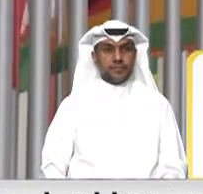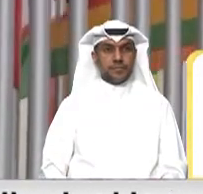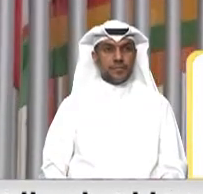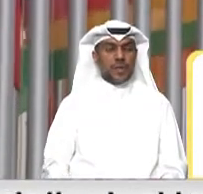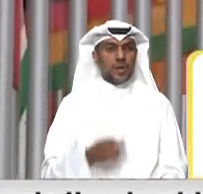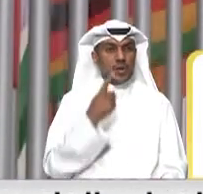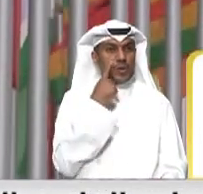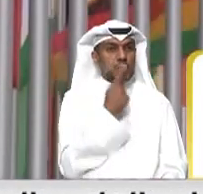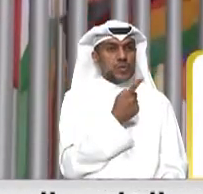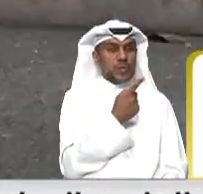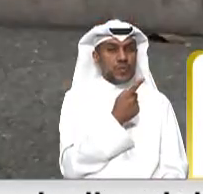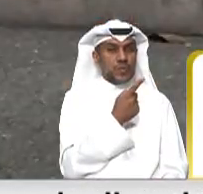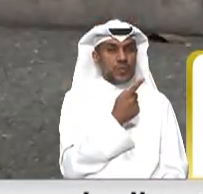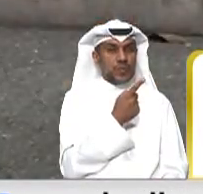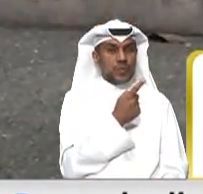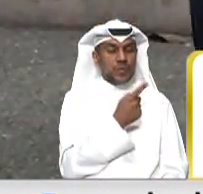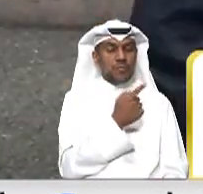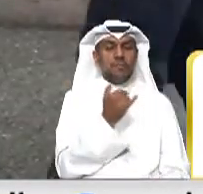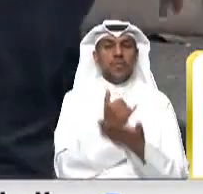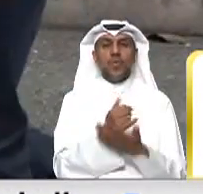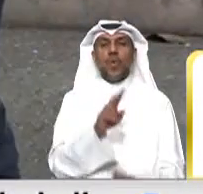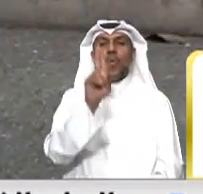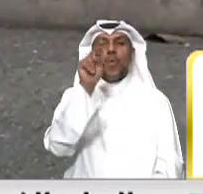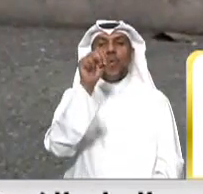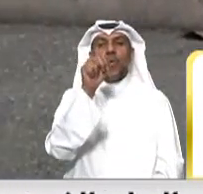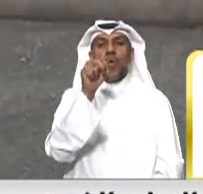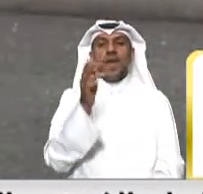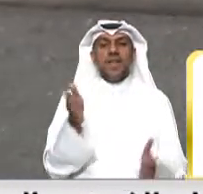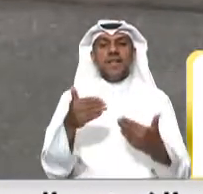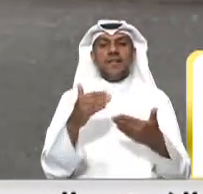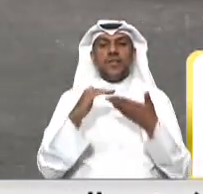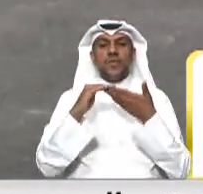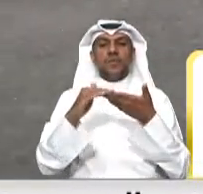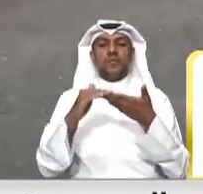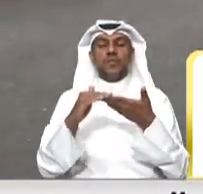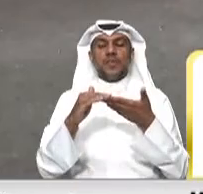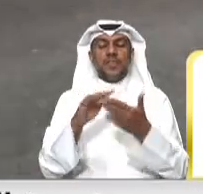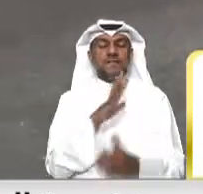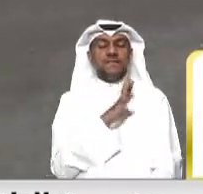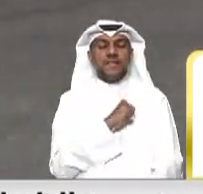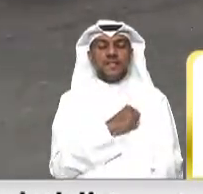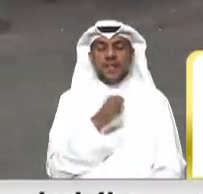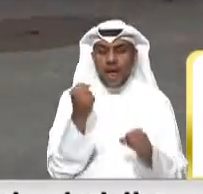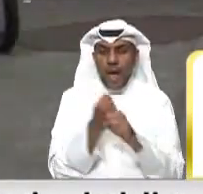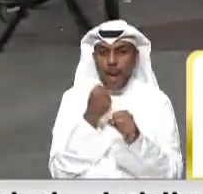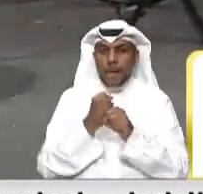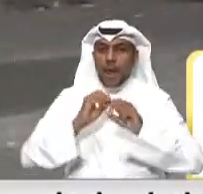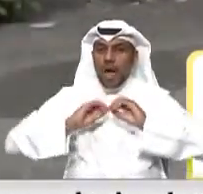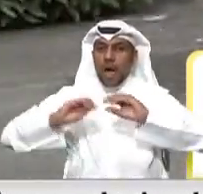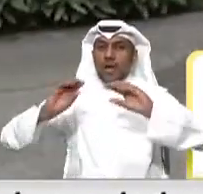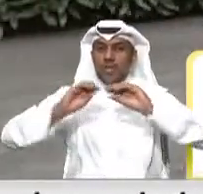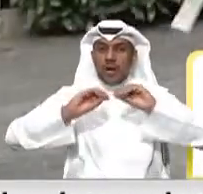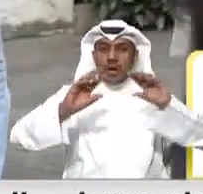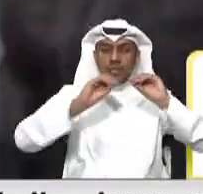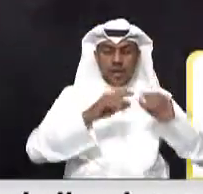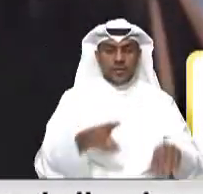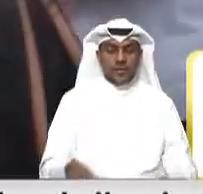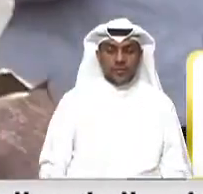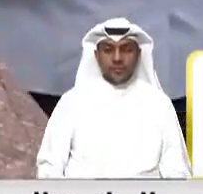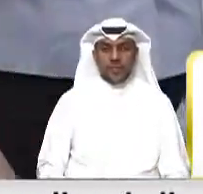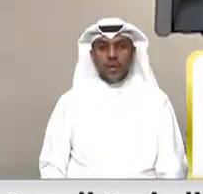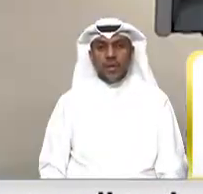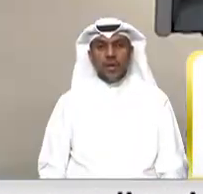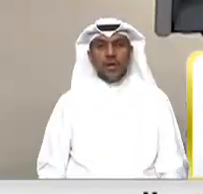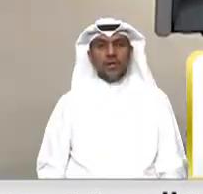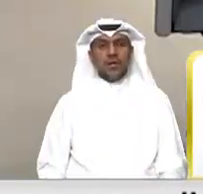قلق كبير يساور وكالة غوث وتشغيل اللاجئين الفلسطينيين الأونروا حيال احتمال تنفيذ هجوم